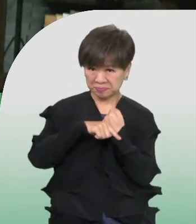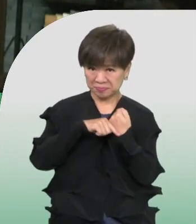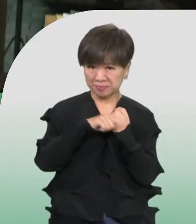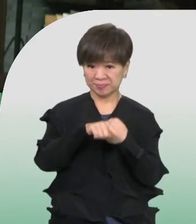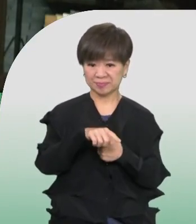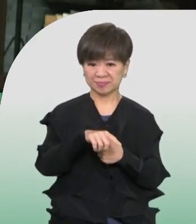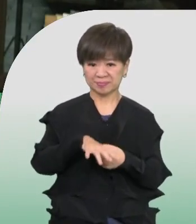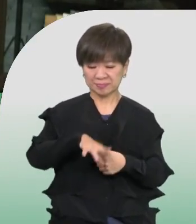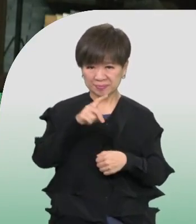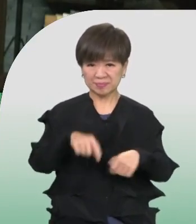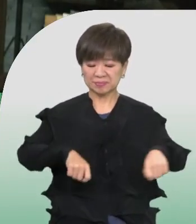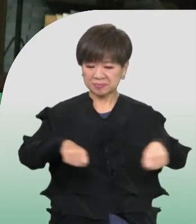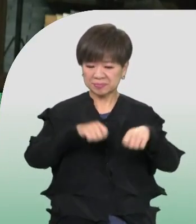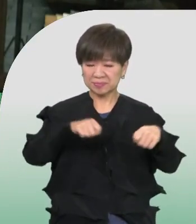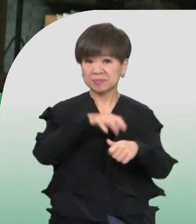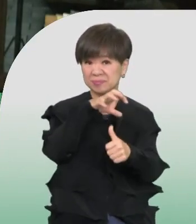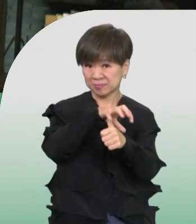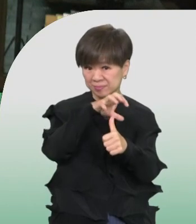等一下要先炒香菇，